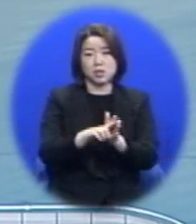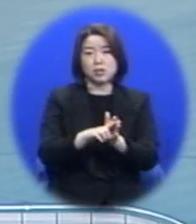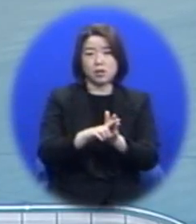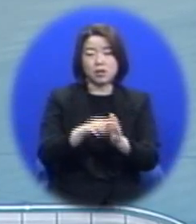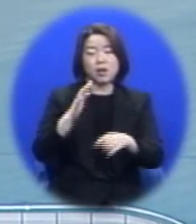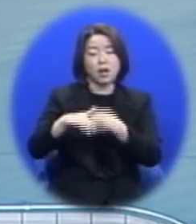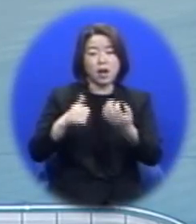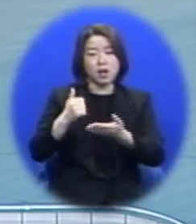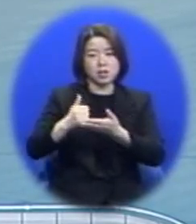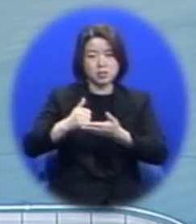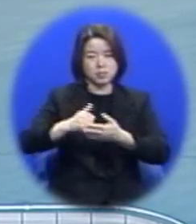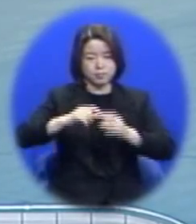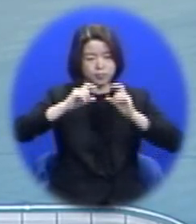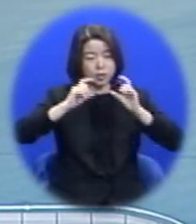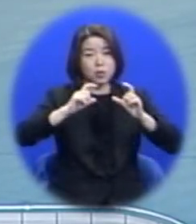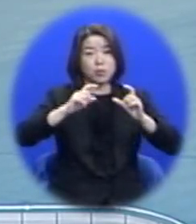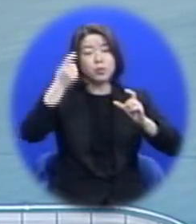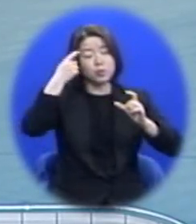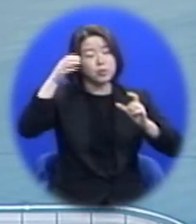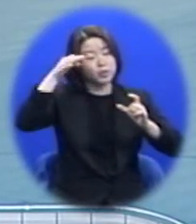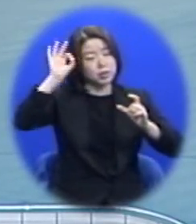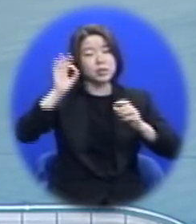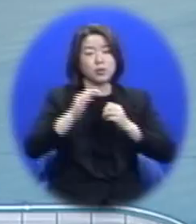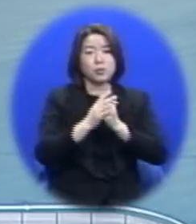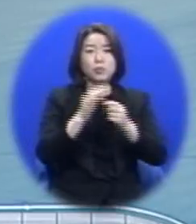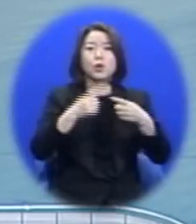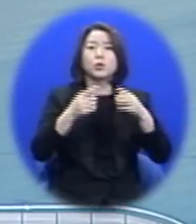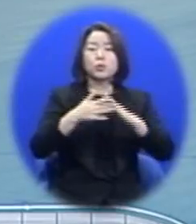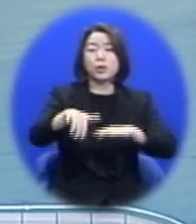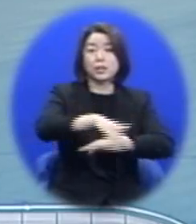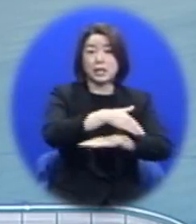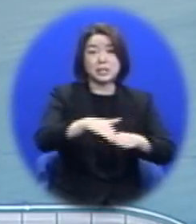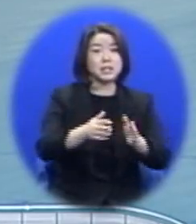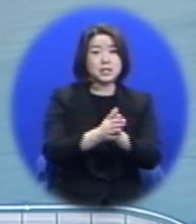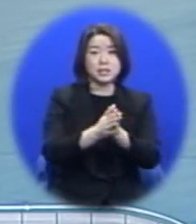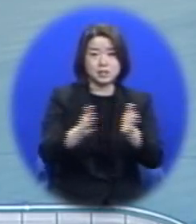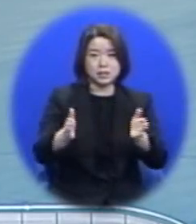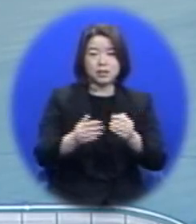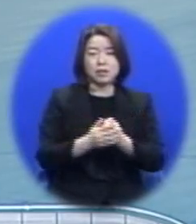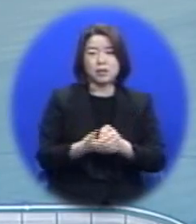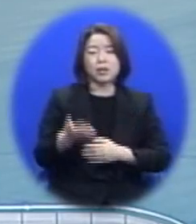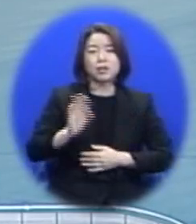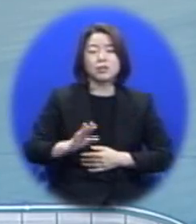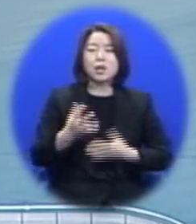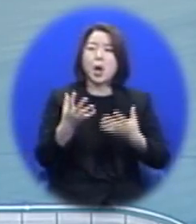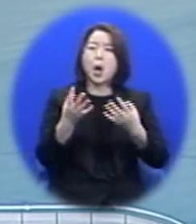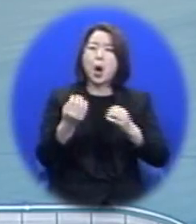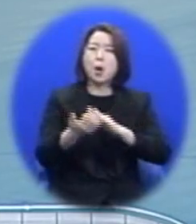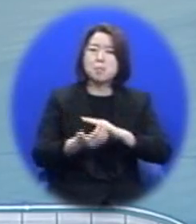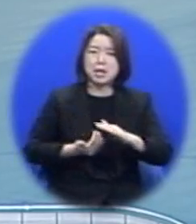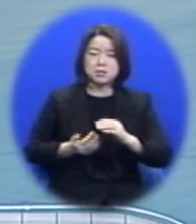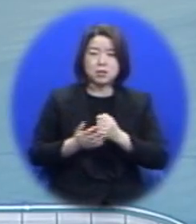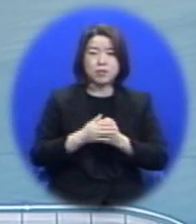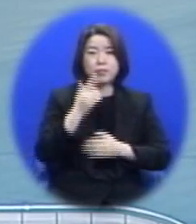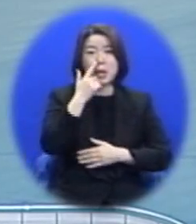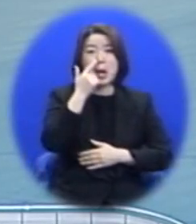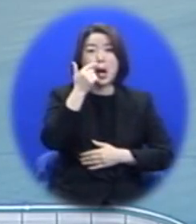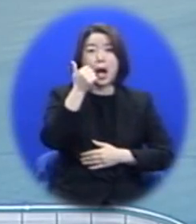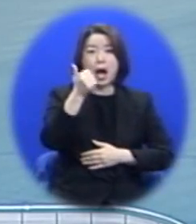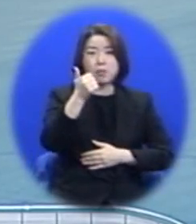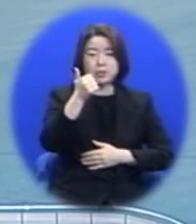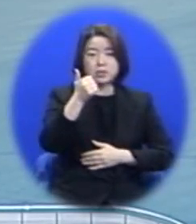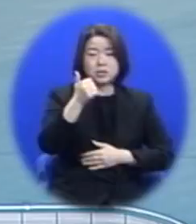경고를 깨닫고 교회를 다니기 시작했다는 겁니다. 그런데 얼마 전에 아버지의